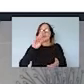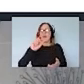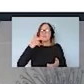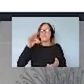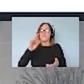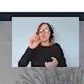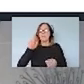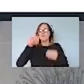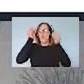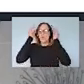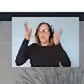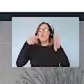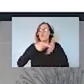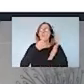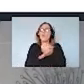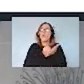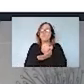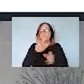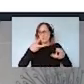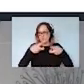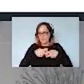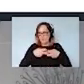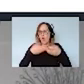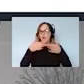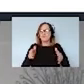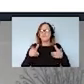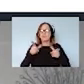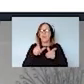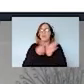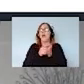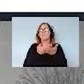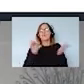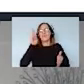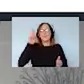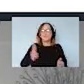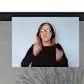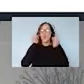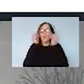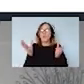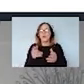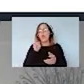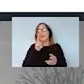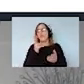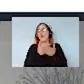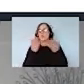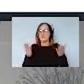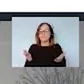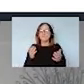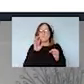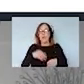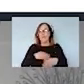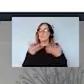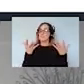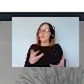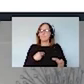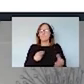Jest to kurs przeznaczony, taki online'owy, otwarty dla instytucji kultury. Więc jeżeli ktoś z Państwa